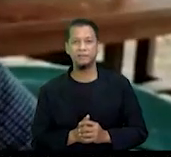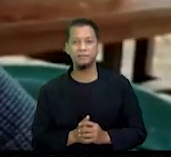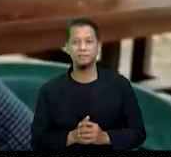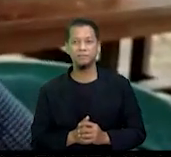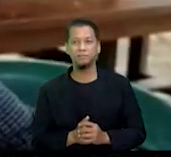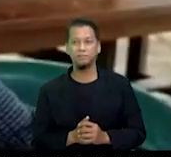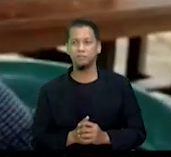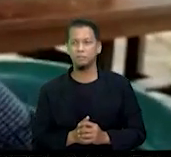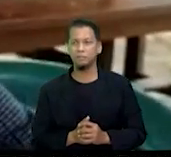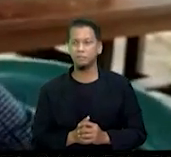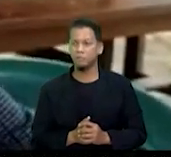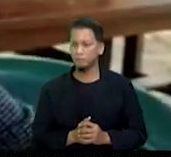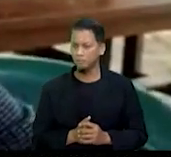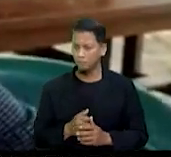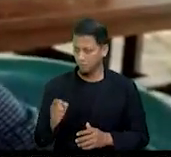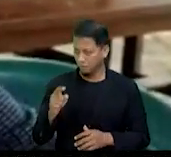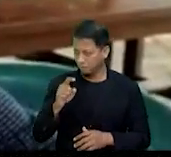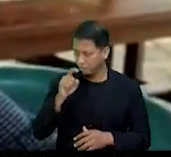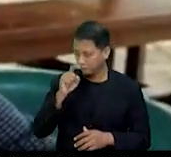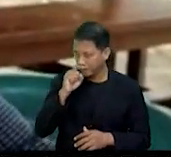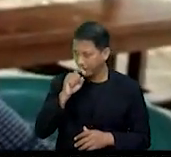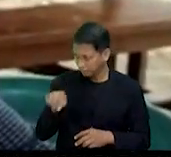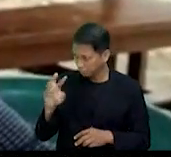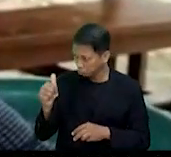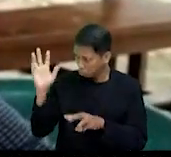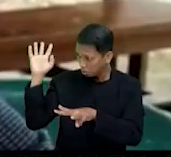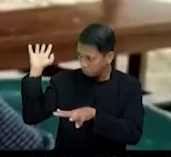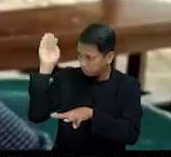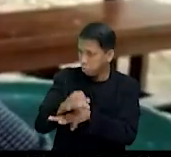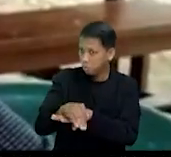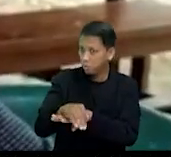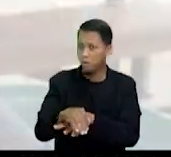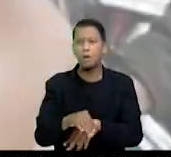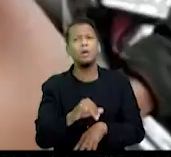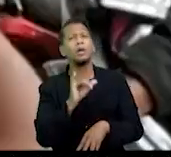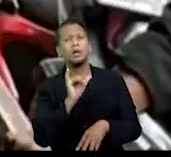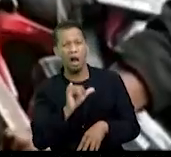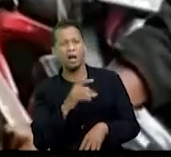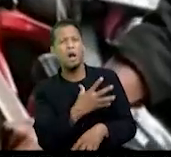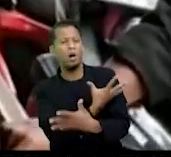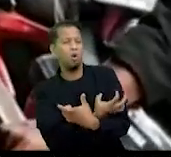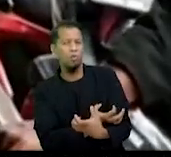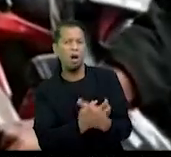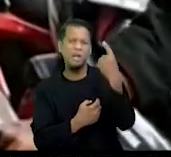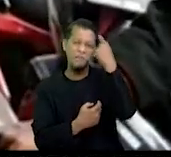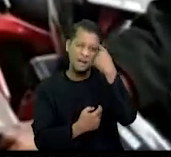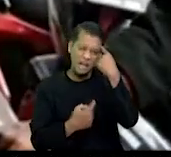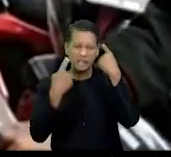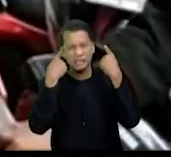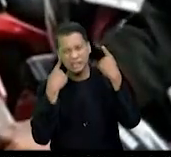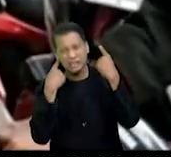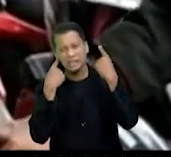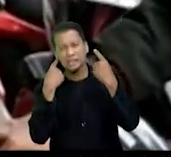ketimpa? Ketimpa tiga-tiganya. Tiga-tiganya. Ada luka Pak? Luka lah yang kecil. Sering sih helikopternya kalau kata saya